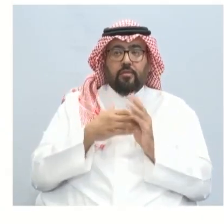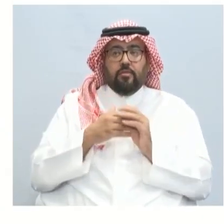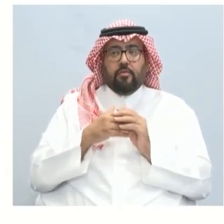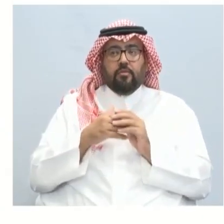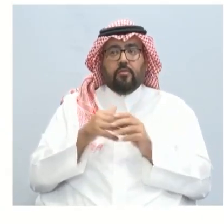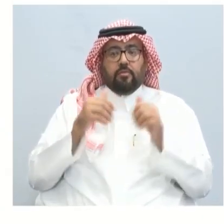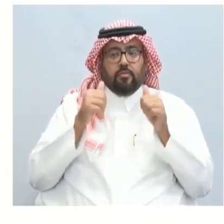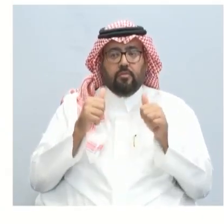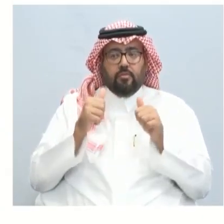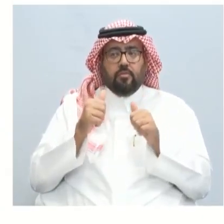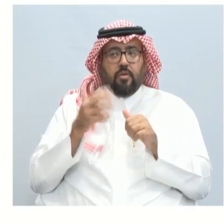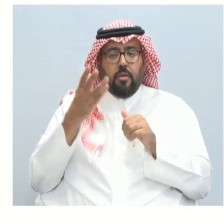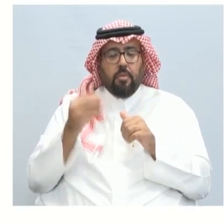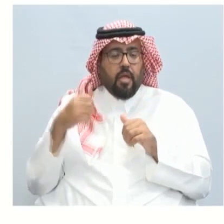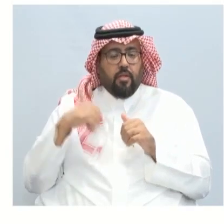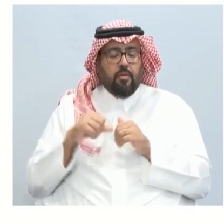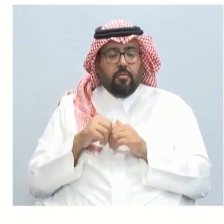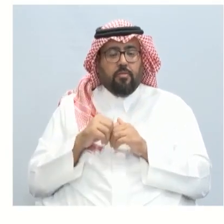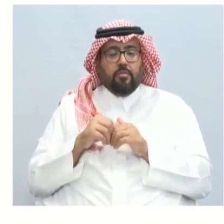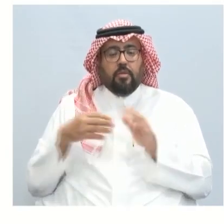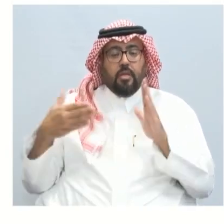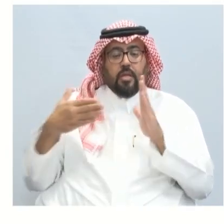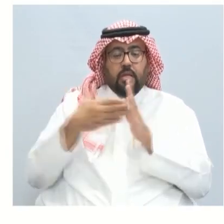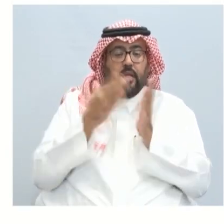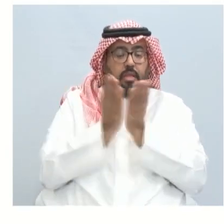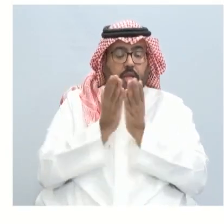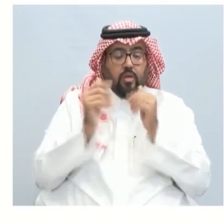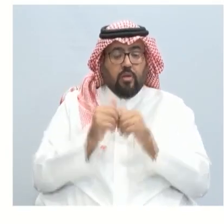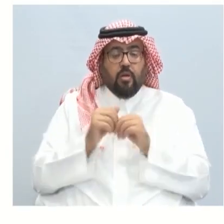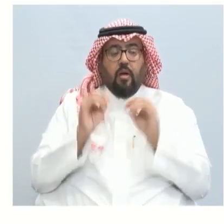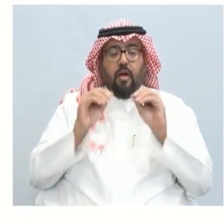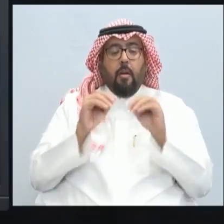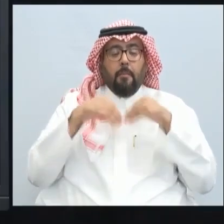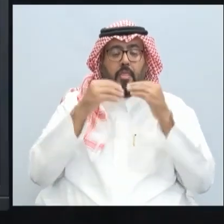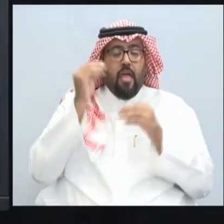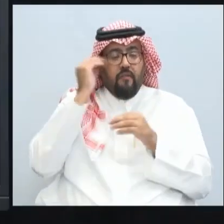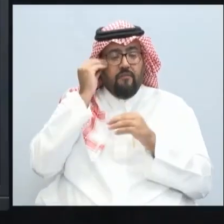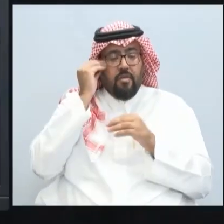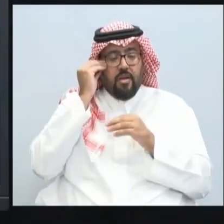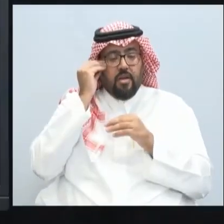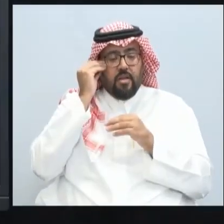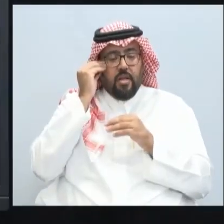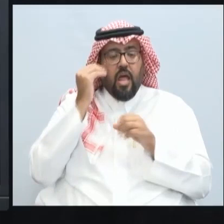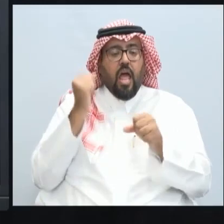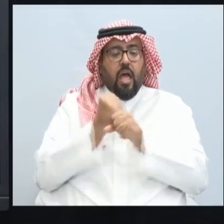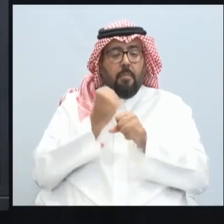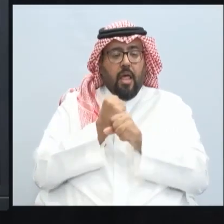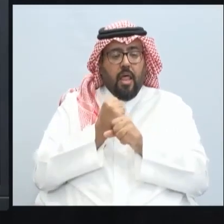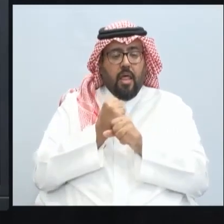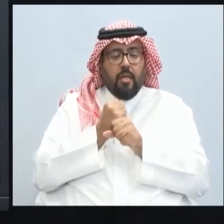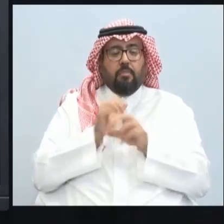ابنائي وبناتي الطلاب ننهي درسنا لهذا اليوم بعد ان تعرفنا للاعمال